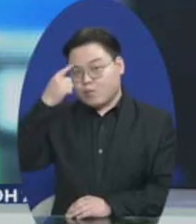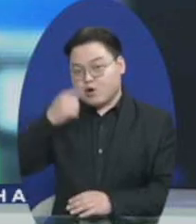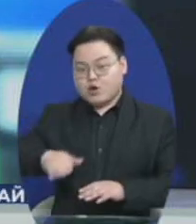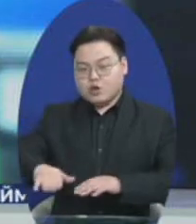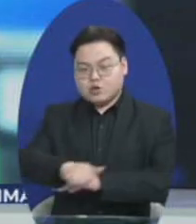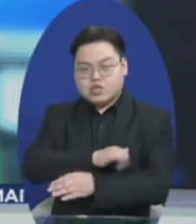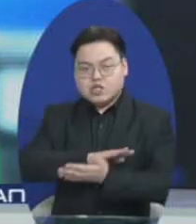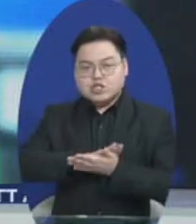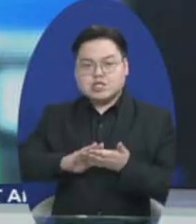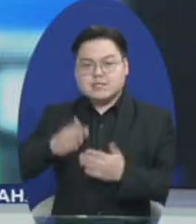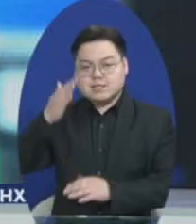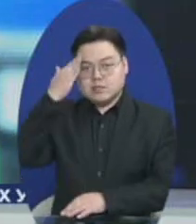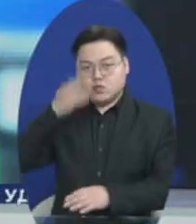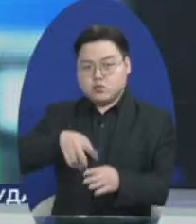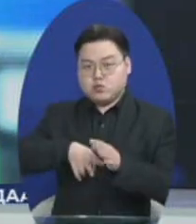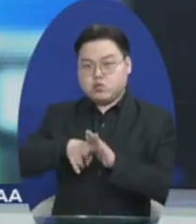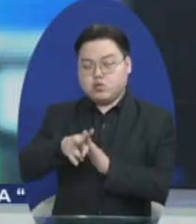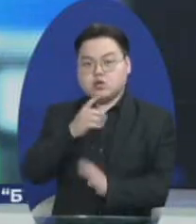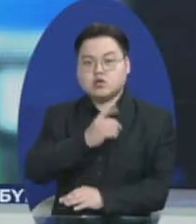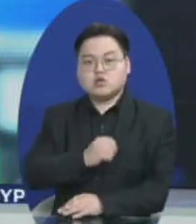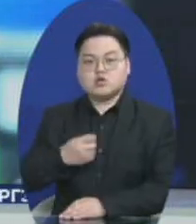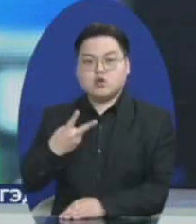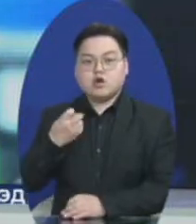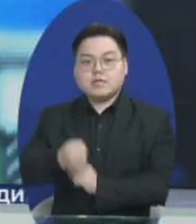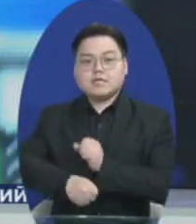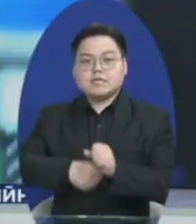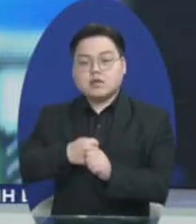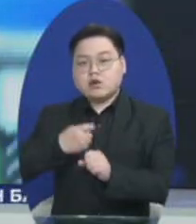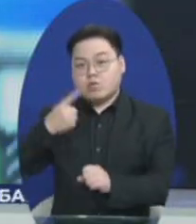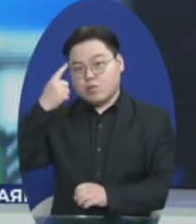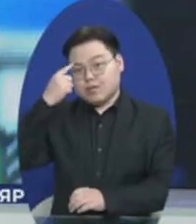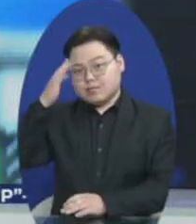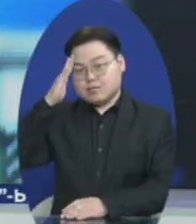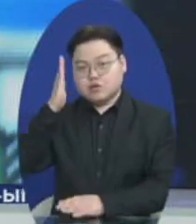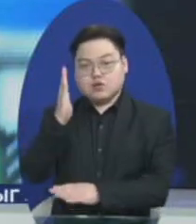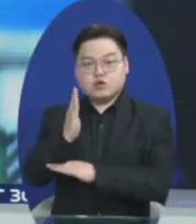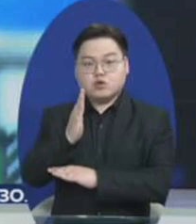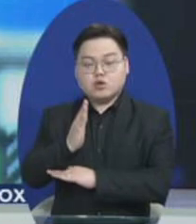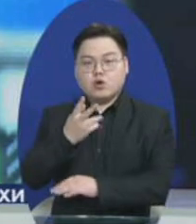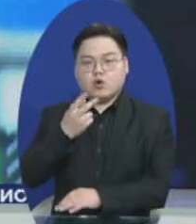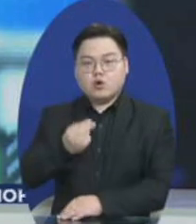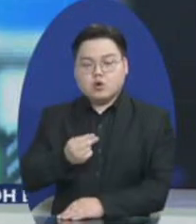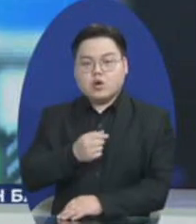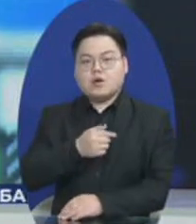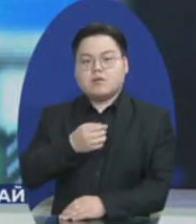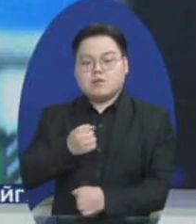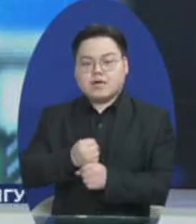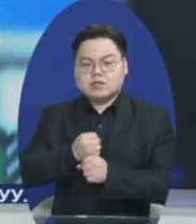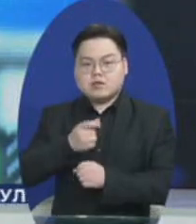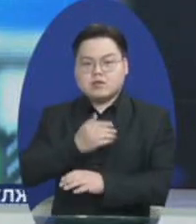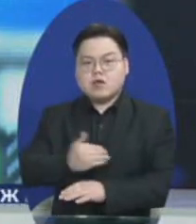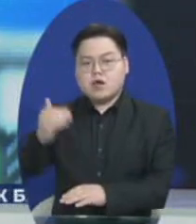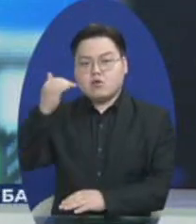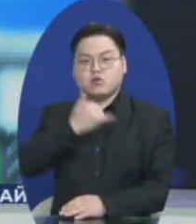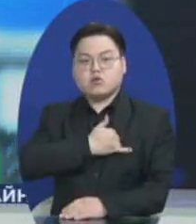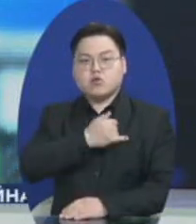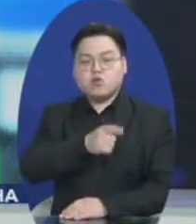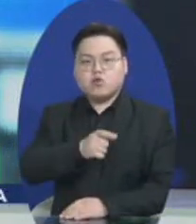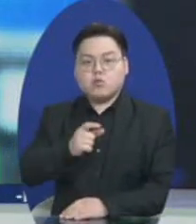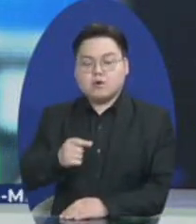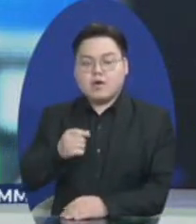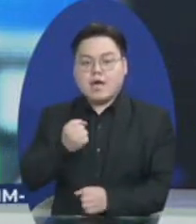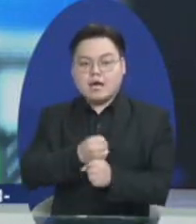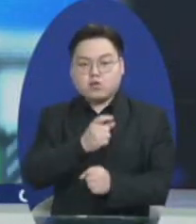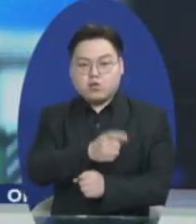Орчин цагийн зэвсэгт хүчөөс чөвчсний 102 жилийн ой Монгол зэргийн өдрөөр гүйцэтгэх засаглалын тэргүүн Алпагчтад засгийн газрын хүндэт